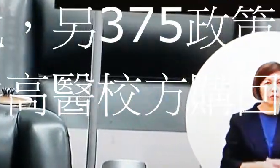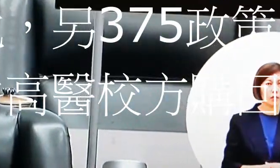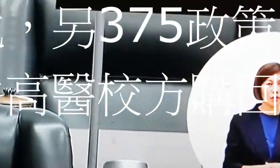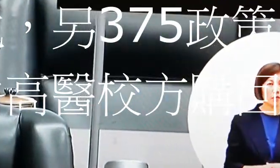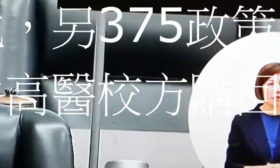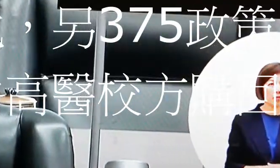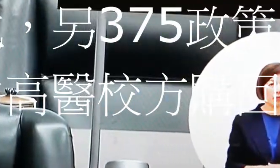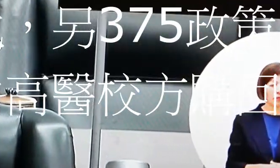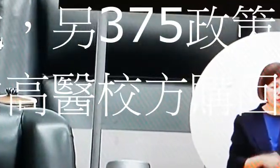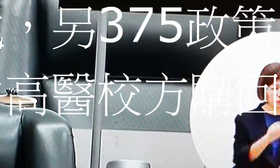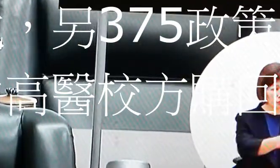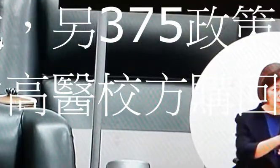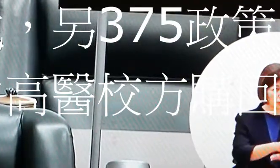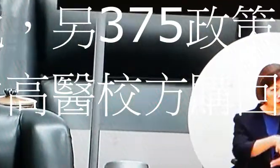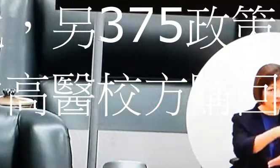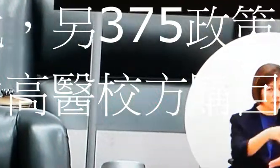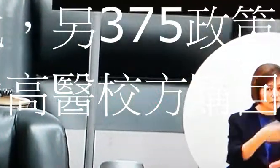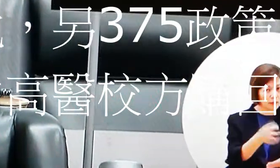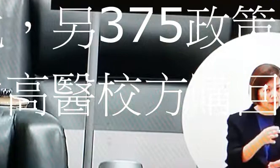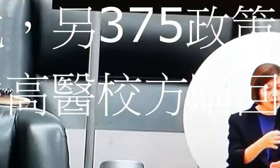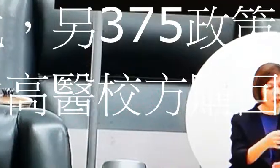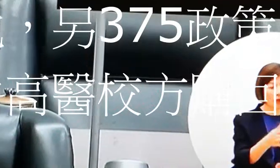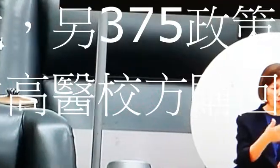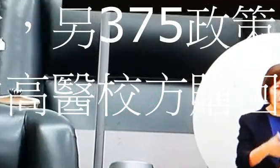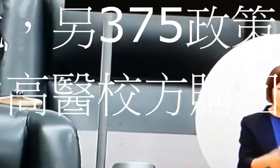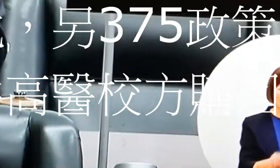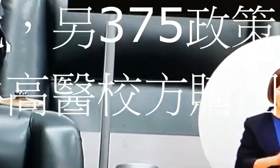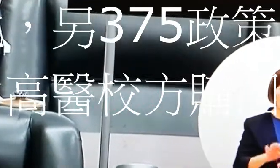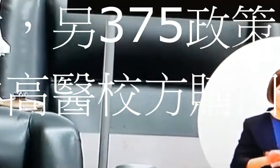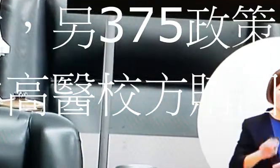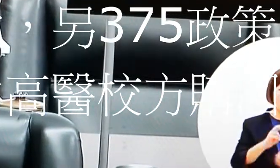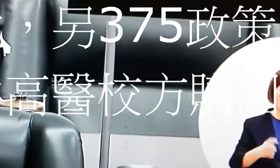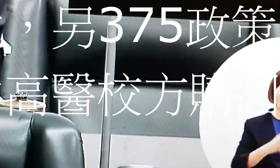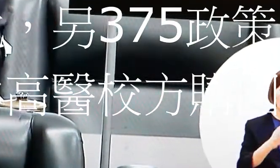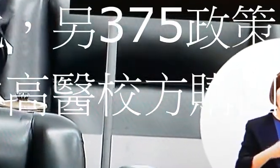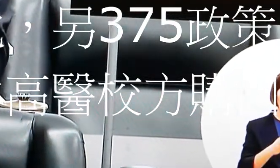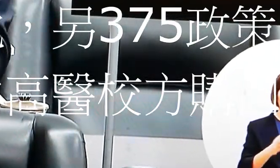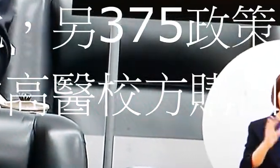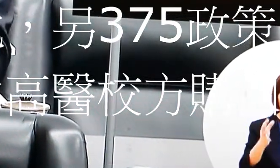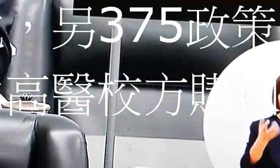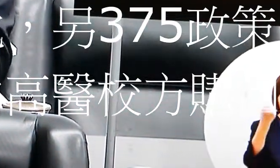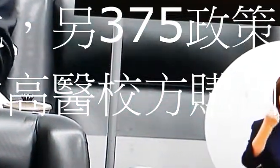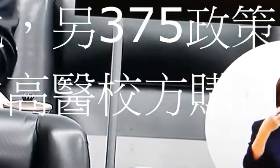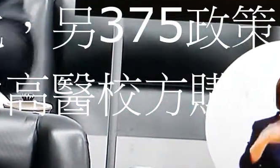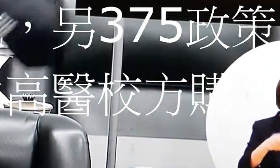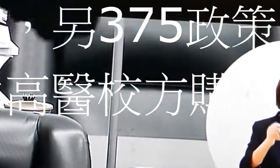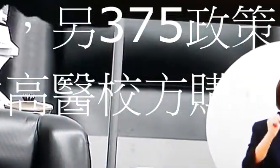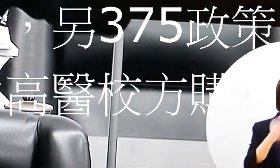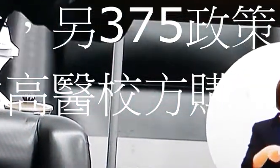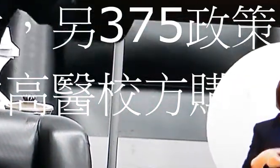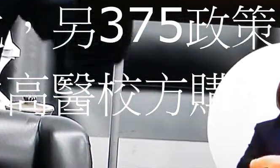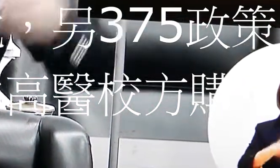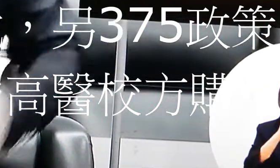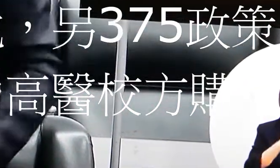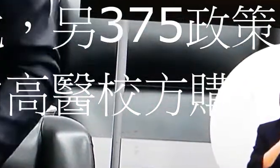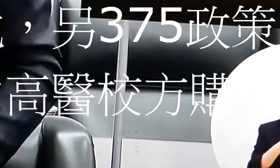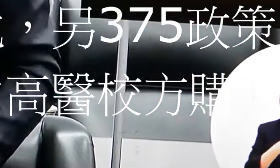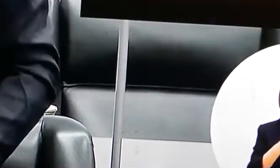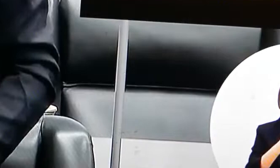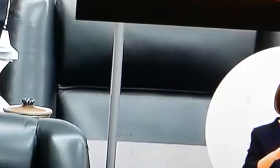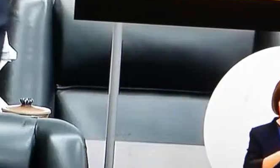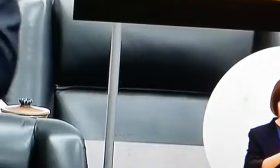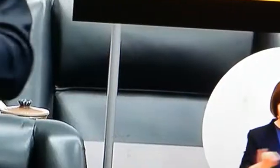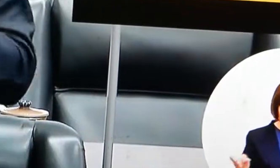钱又慢慢又花了20年陆陆续续再把佃农的权益买回来，经过了20年，所以才完整的现在的效